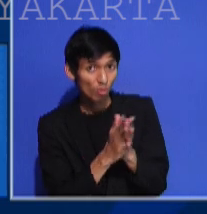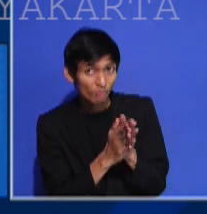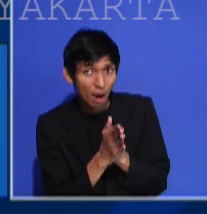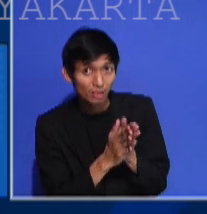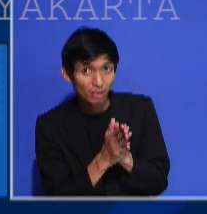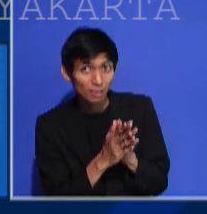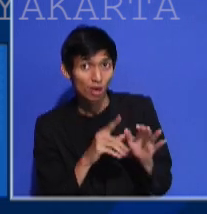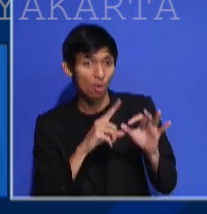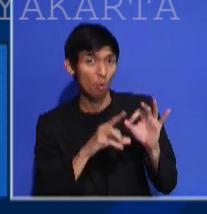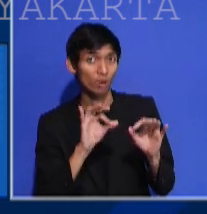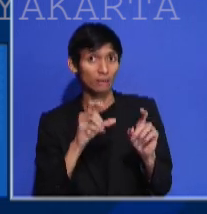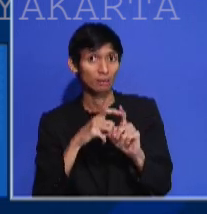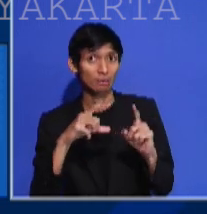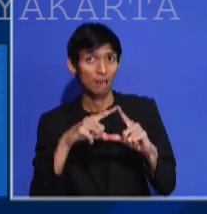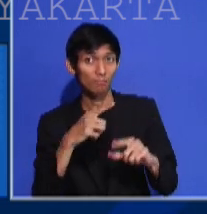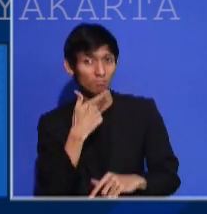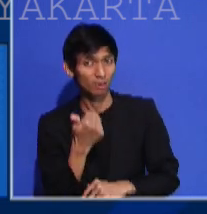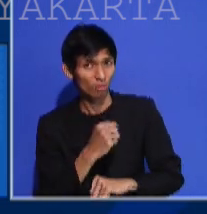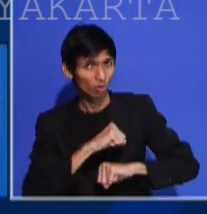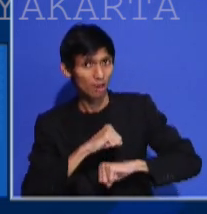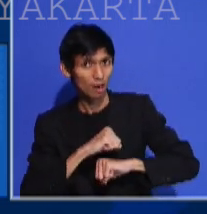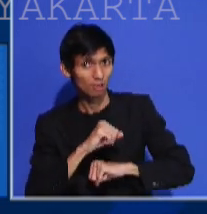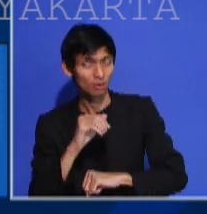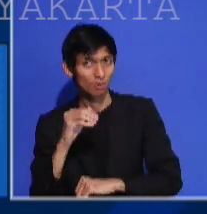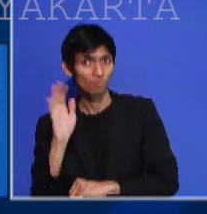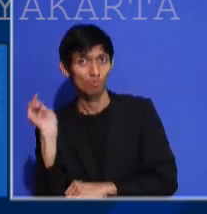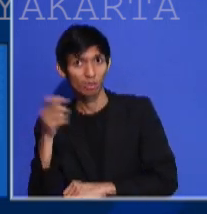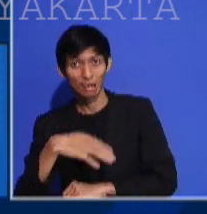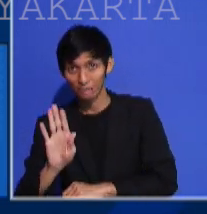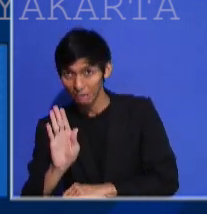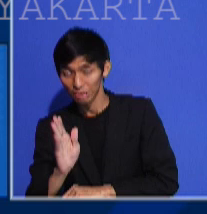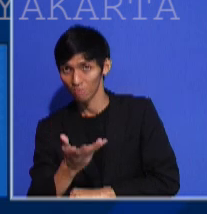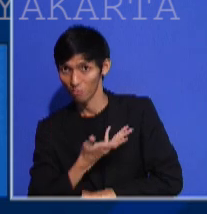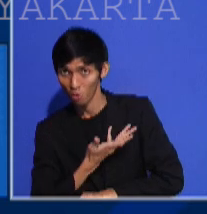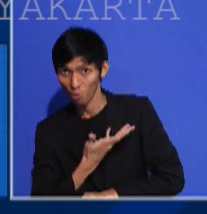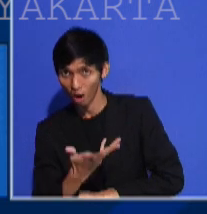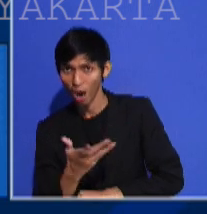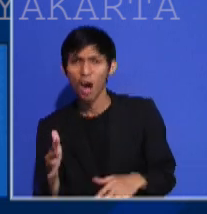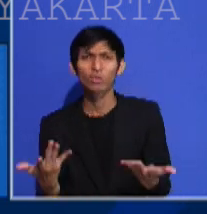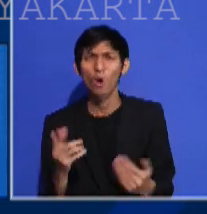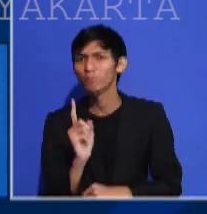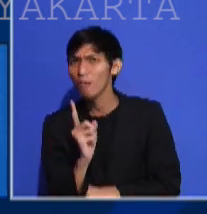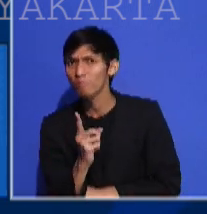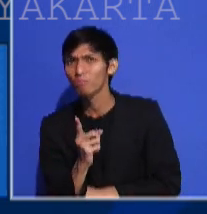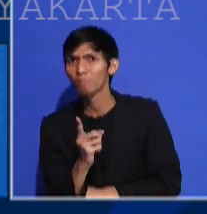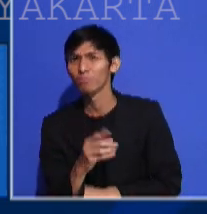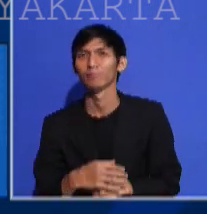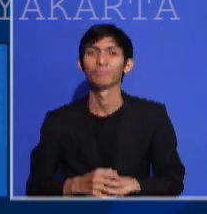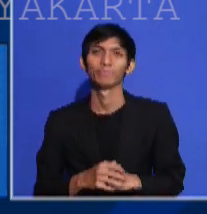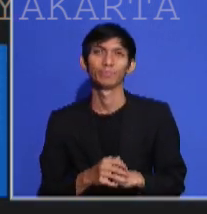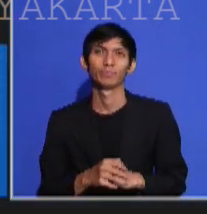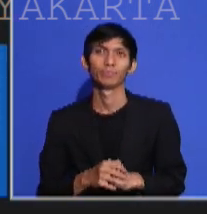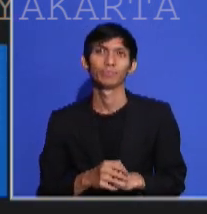sepertinya ini adalah cabang olahraga yang disukai dan juga akan ditekuni ke depannya E